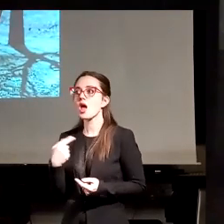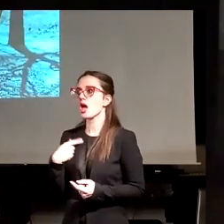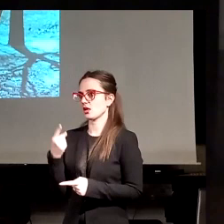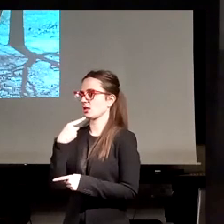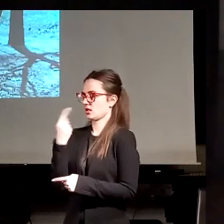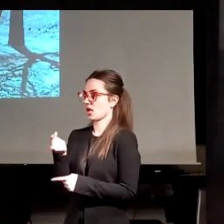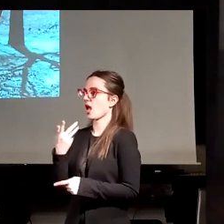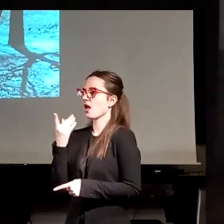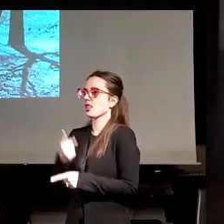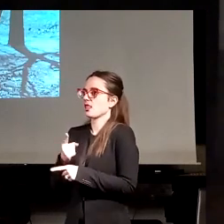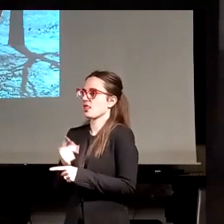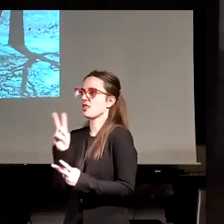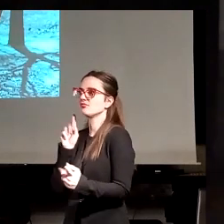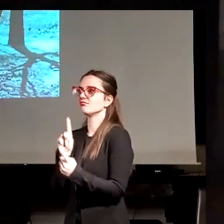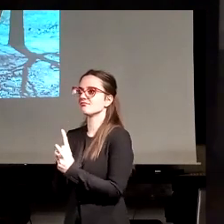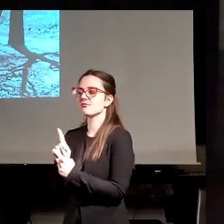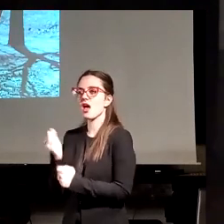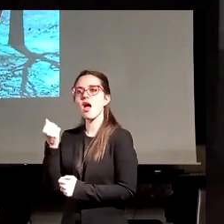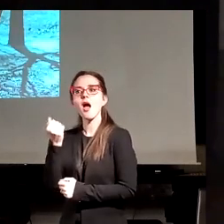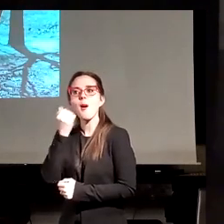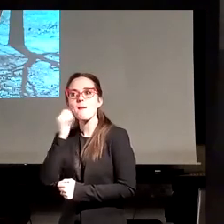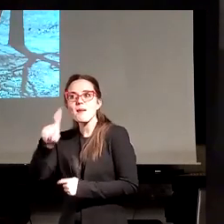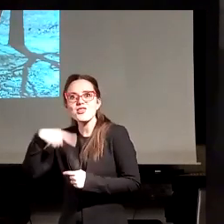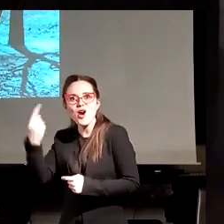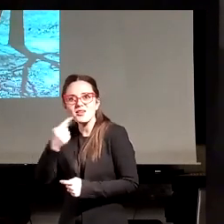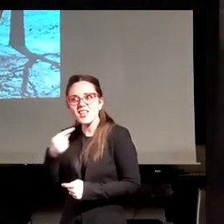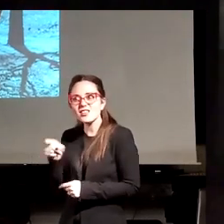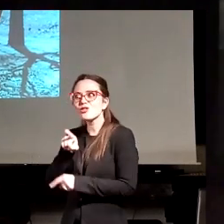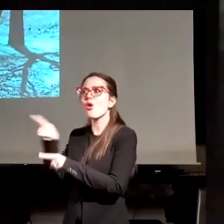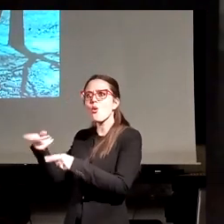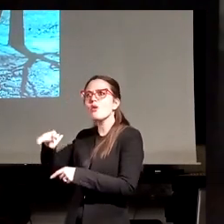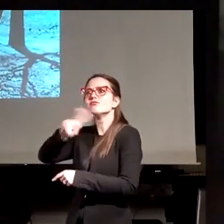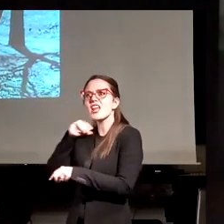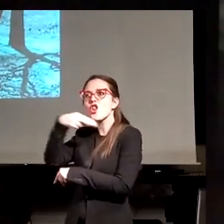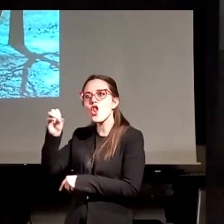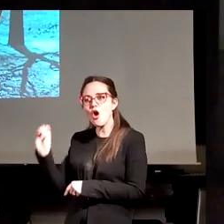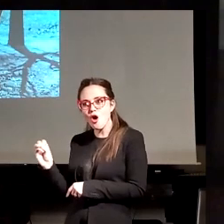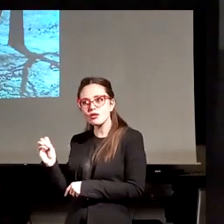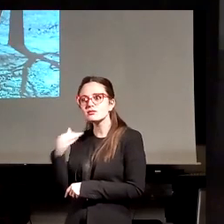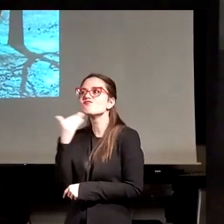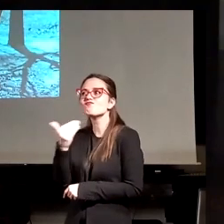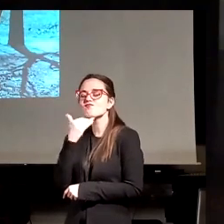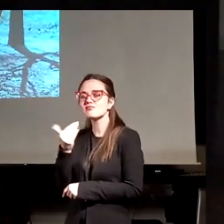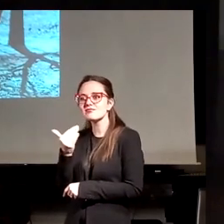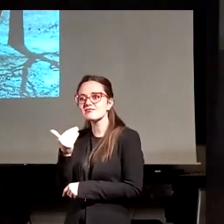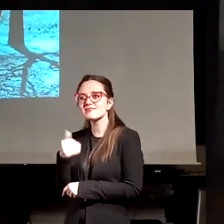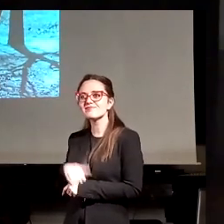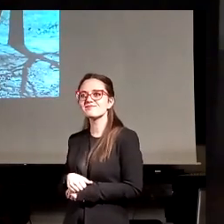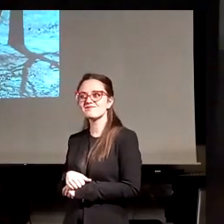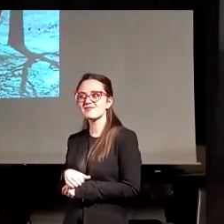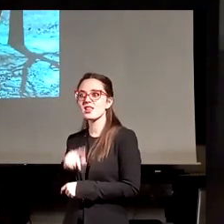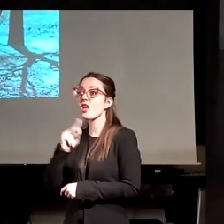madre dopo maletto figli ha detto di no ma se signora era così lei il suo motto era il noia lo tiene